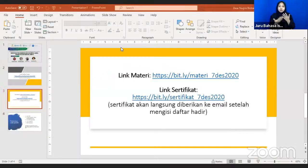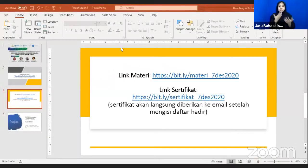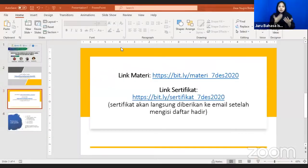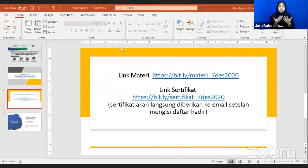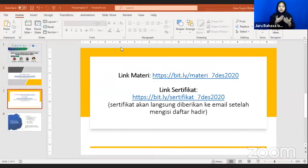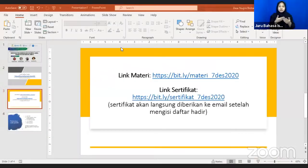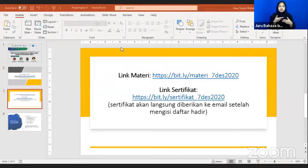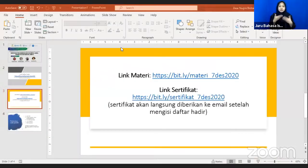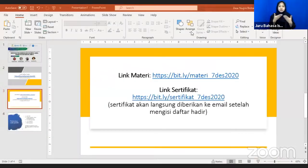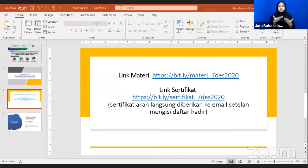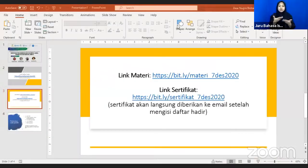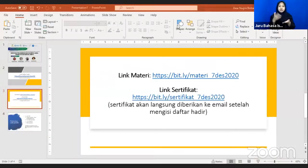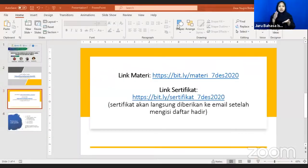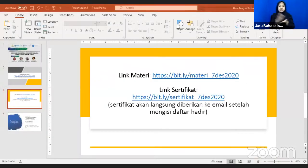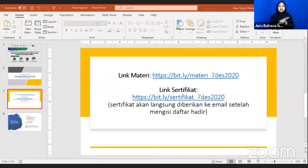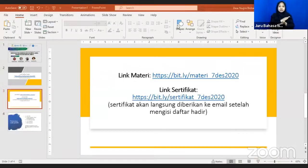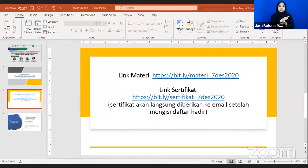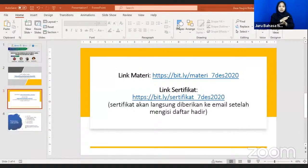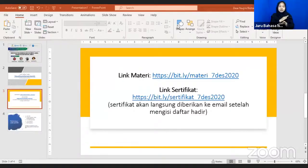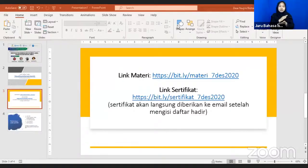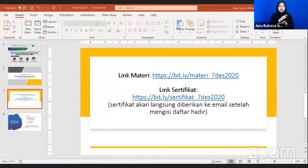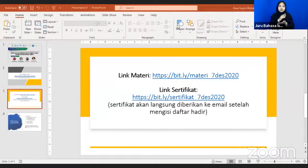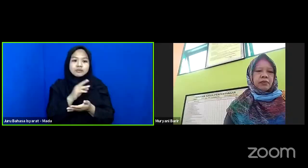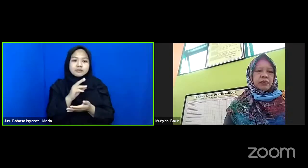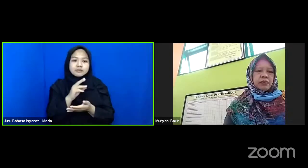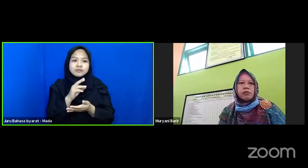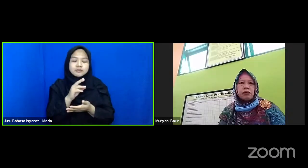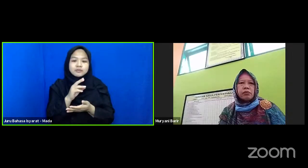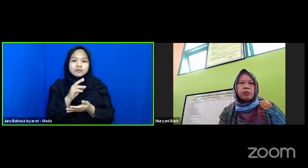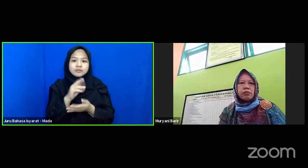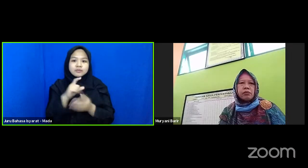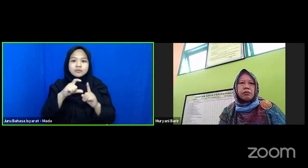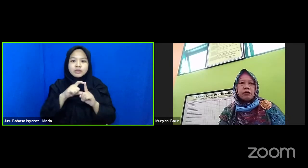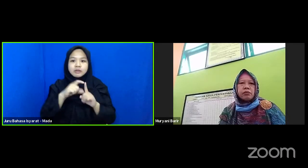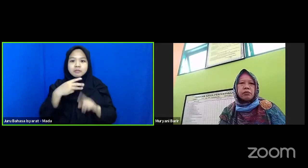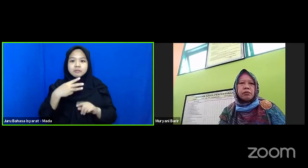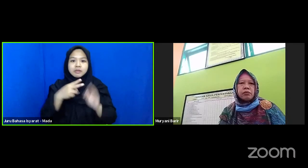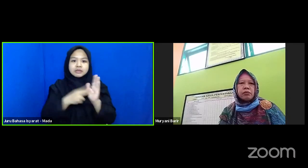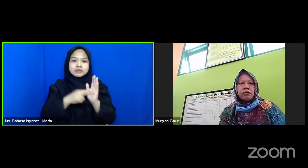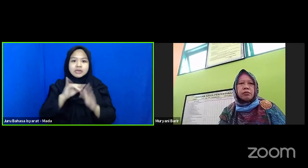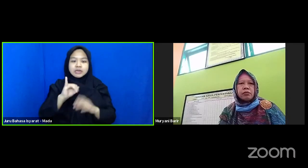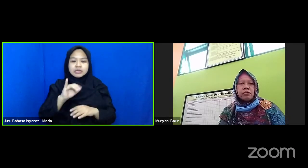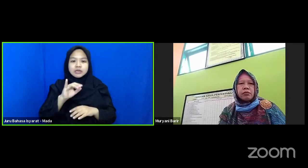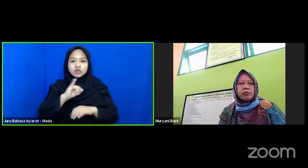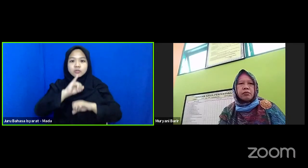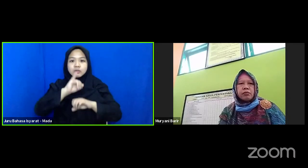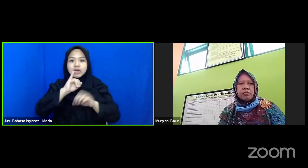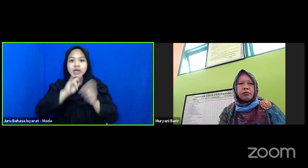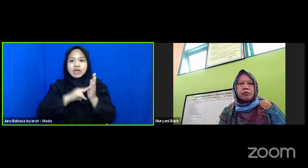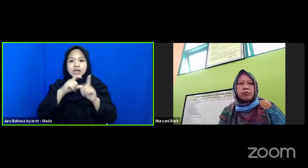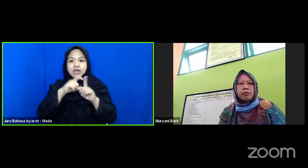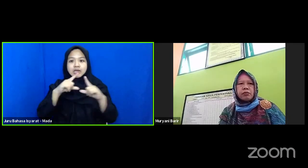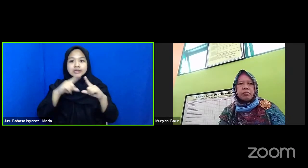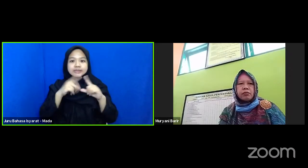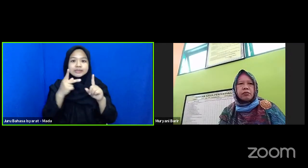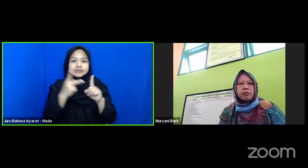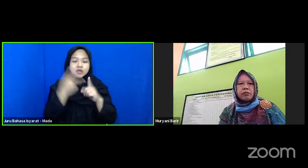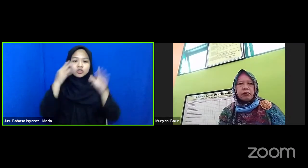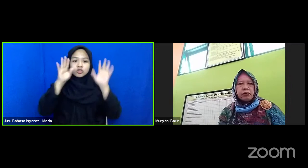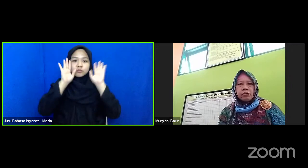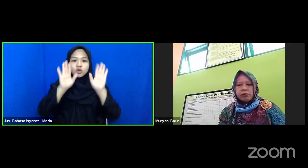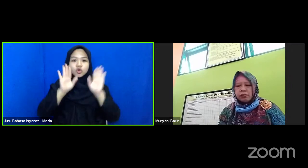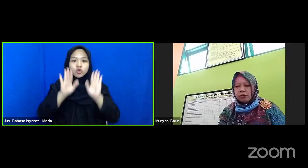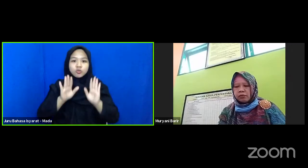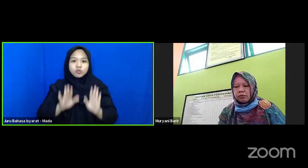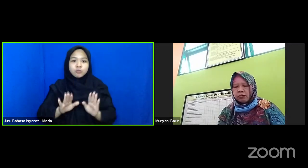Memberikan Kesempatan Kepada Mas Deni Atau Mbak Indah Untuk Mengumumkan